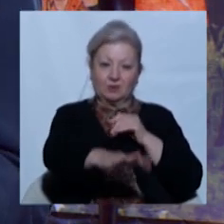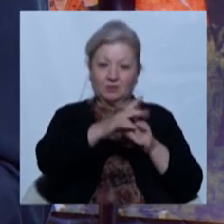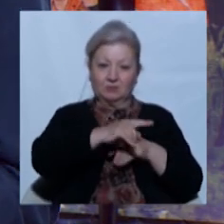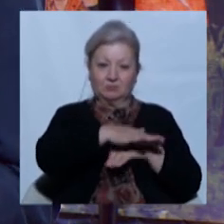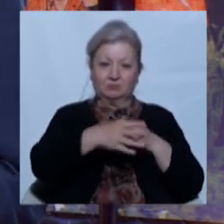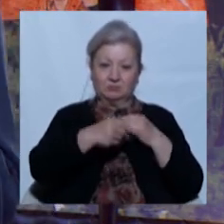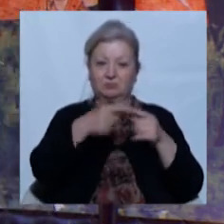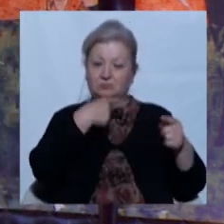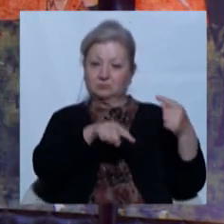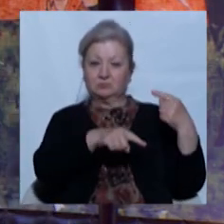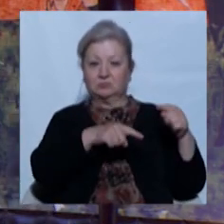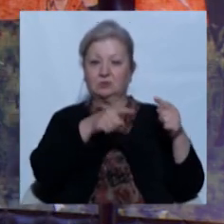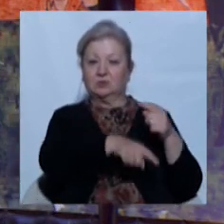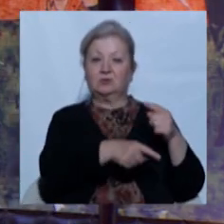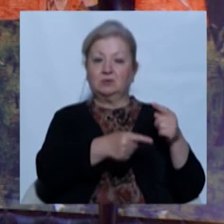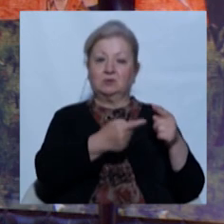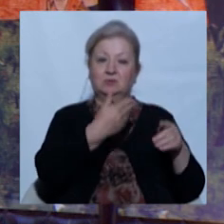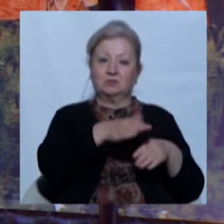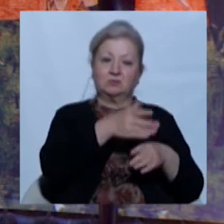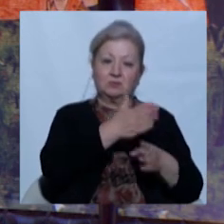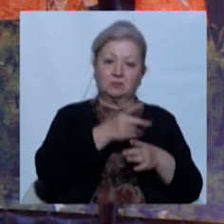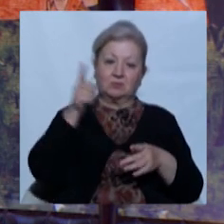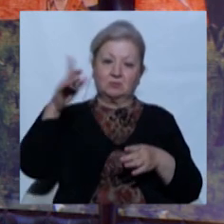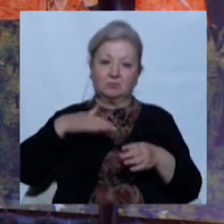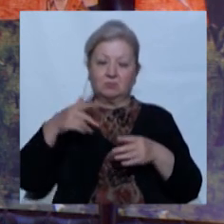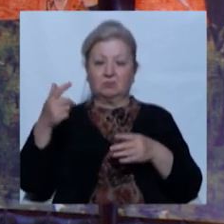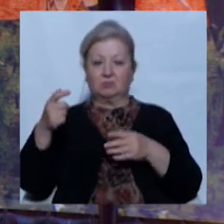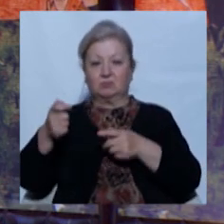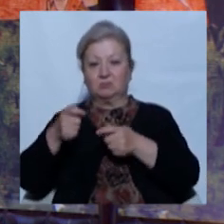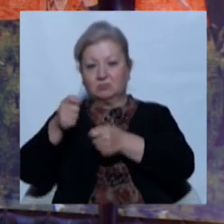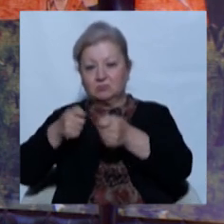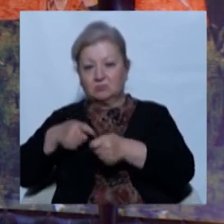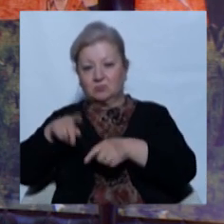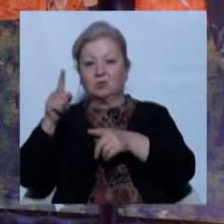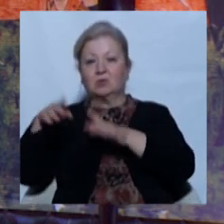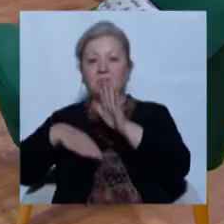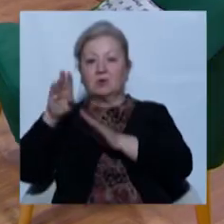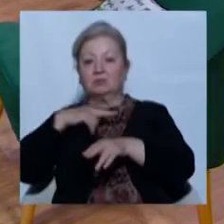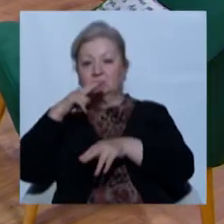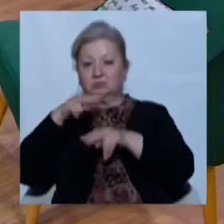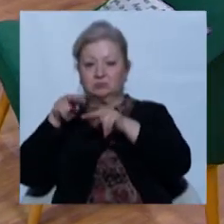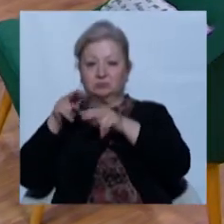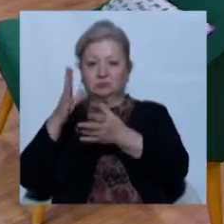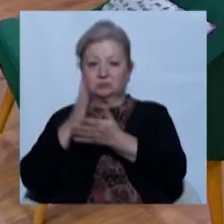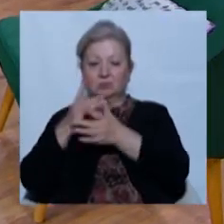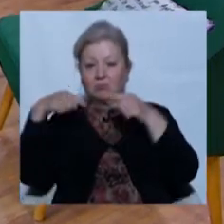კუთხეებიდან განსხვავებით, აქ ნაკლები არის თქვათ მიწათმოქმედება, უფრო მეტად არიან ორიენტირებული